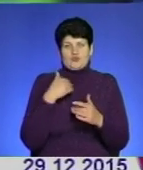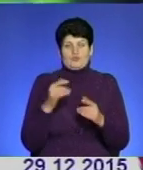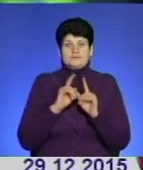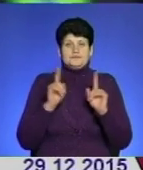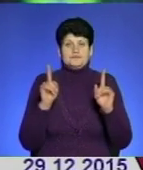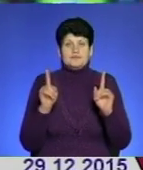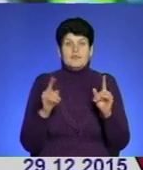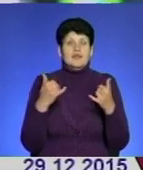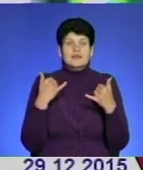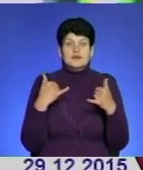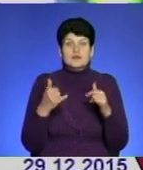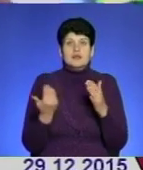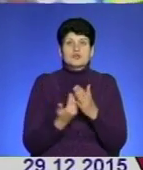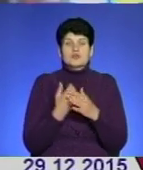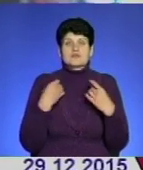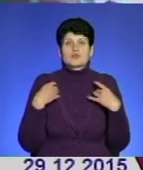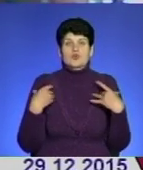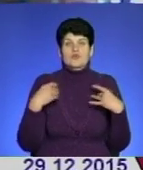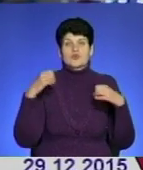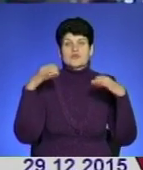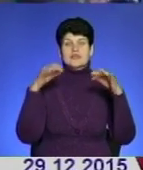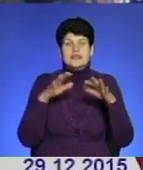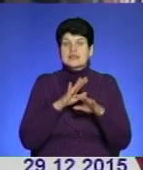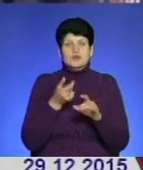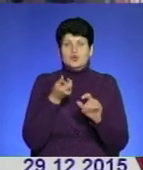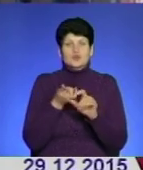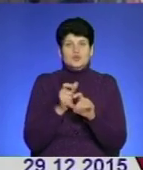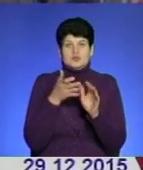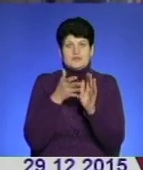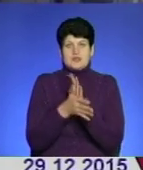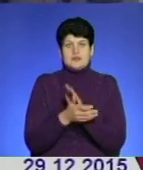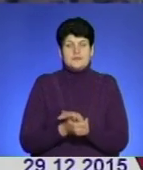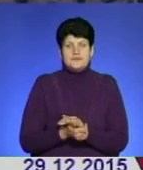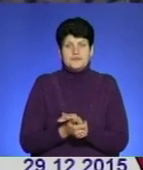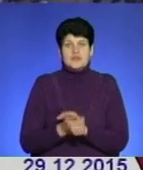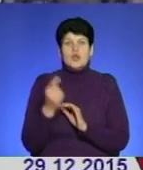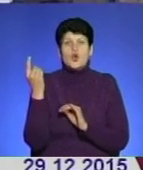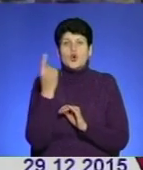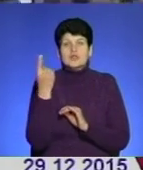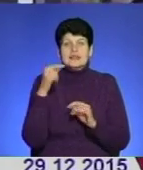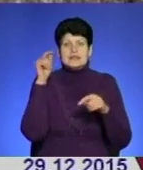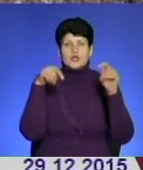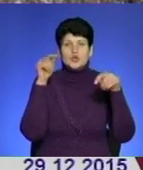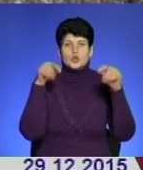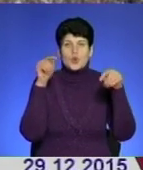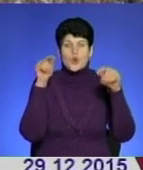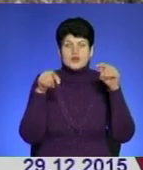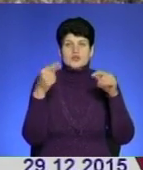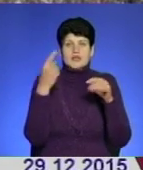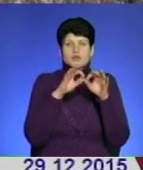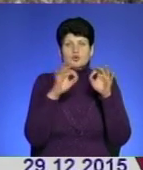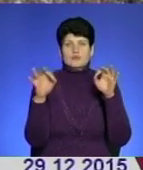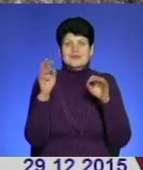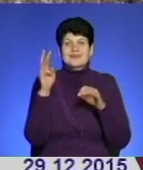Як не дивно, та нове святкове освітлення Тернополя не дуже й затратне. Один так званий дощ метеоритний, одна трубка – це